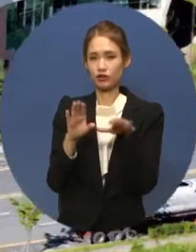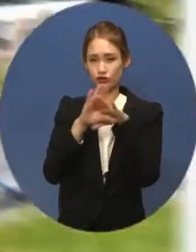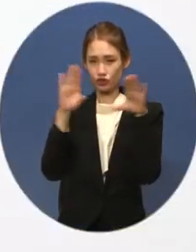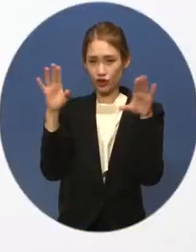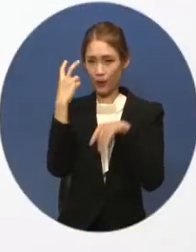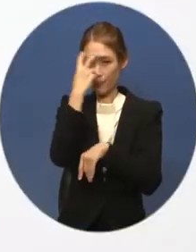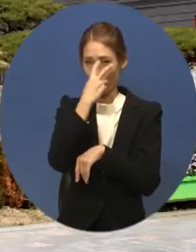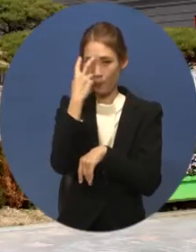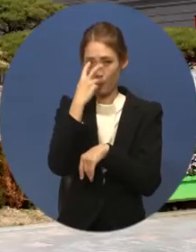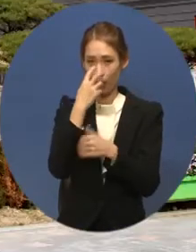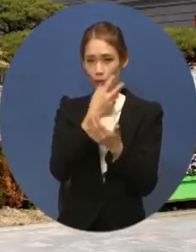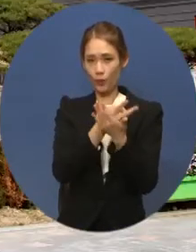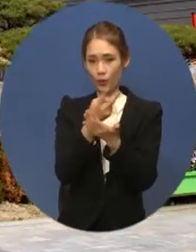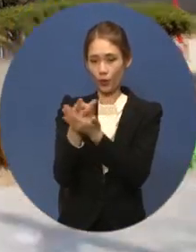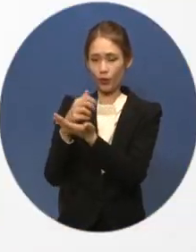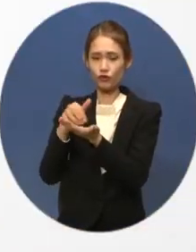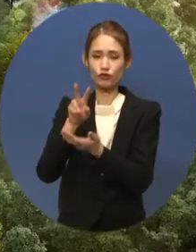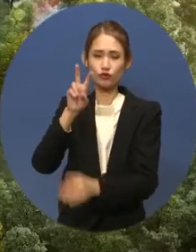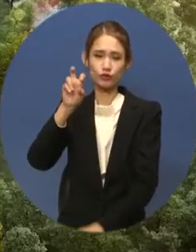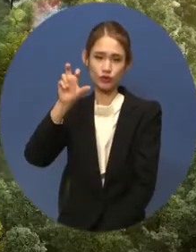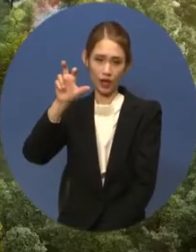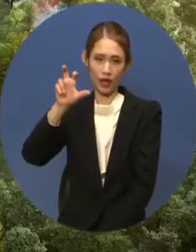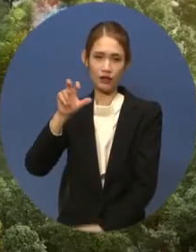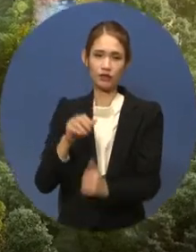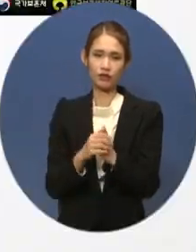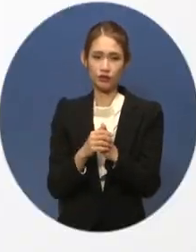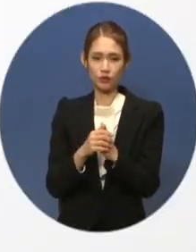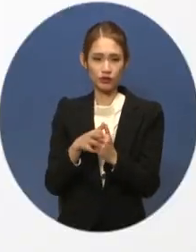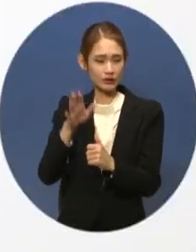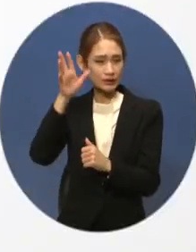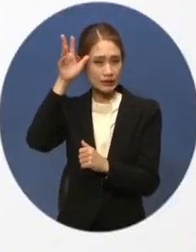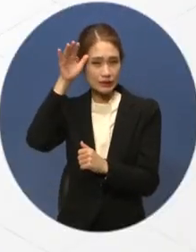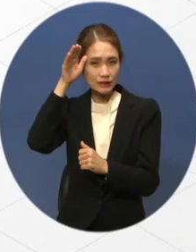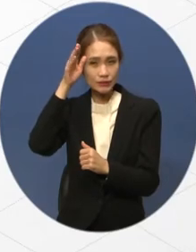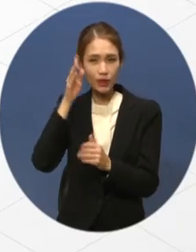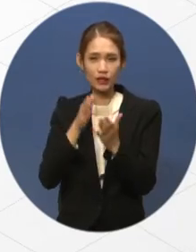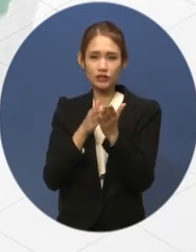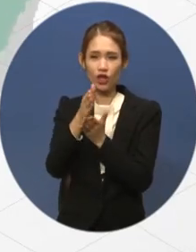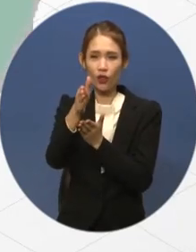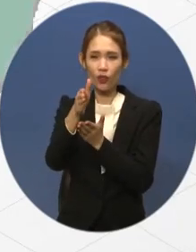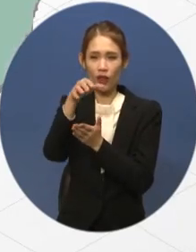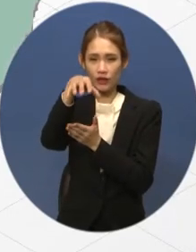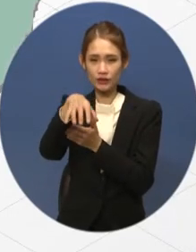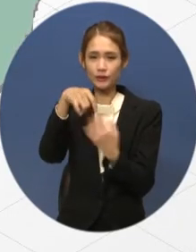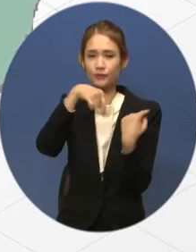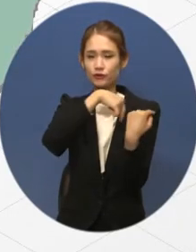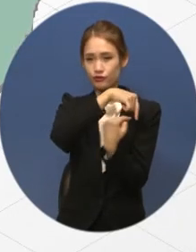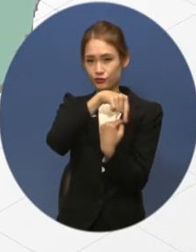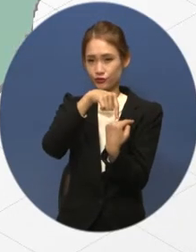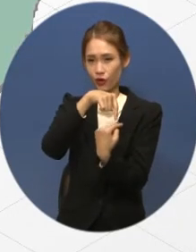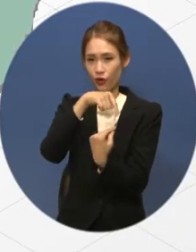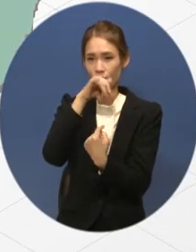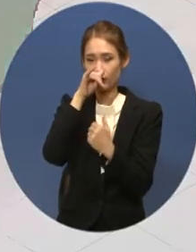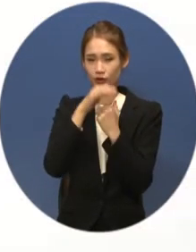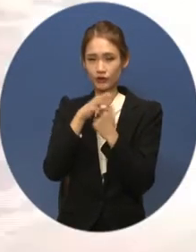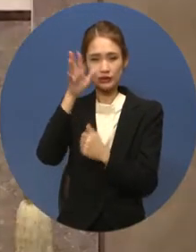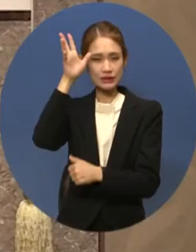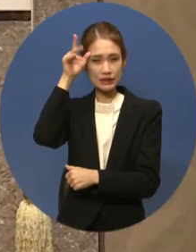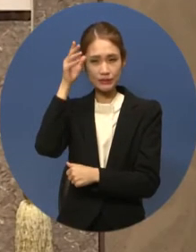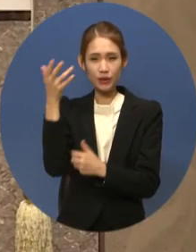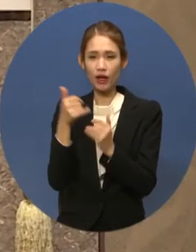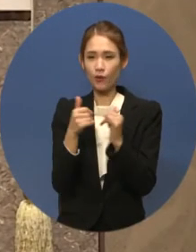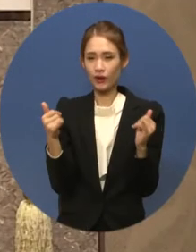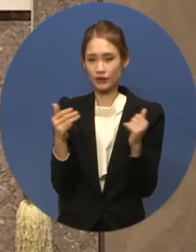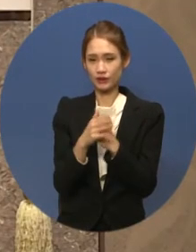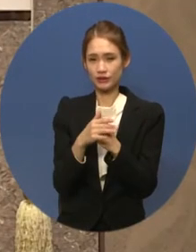25 병상 정도로 운영을 하고 있고 의심의 전담 시를 또 운영하고 있어서 치매환자 들한테 는 또 특화돼